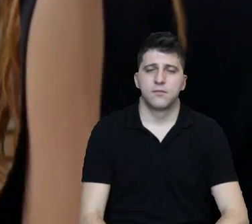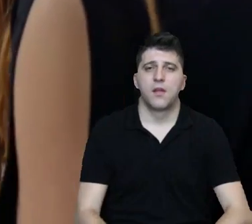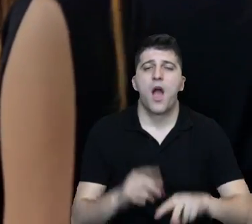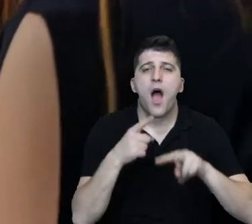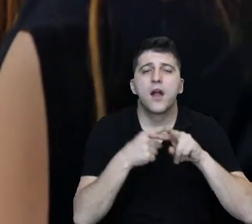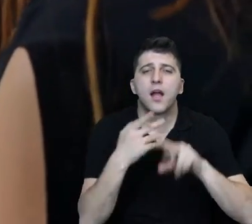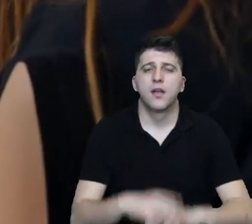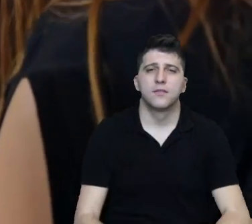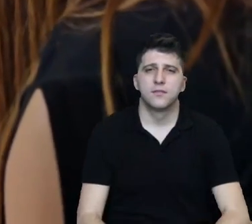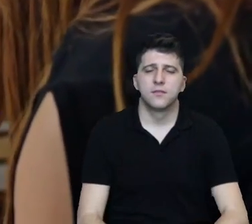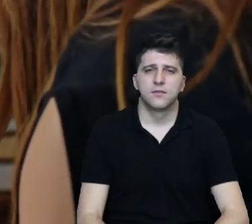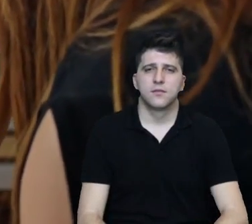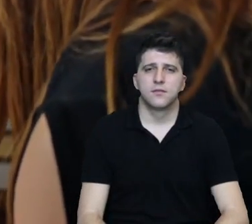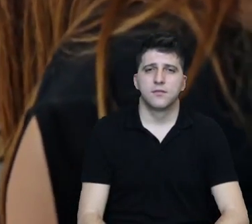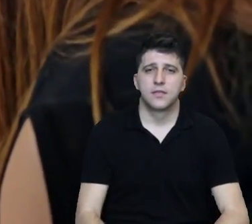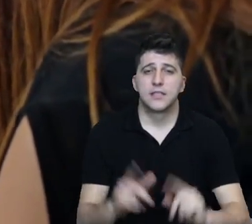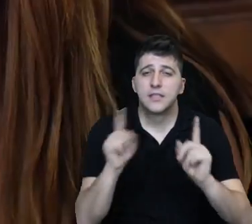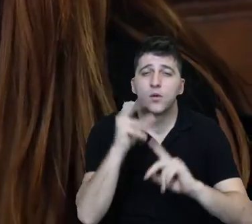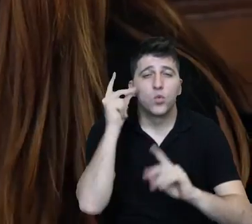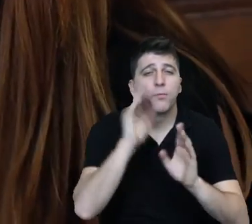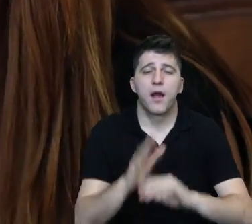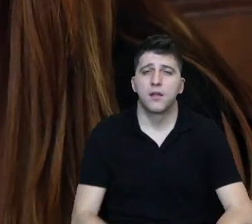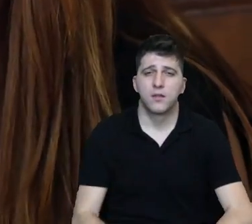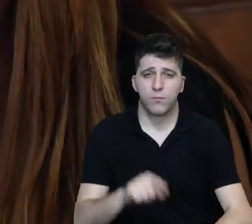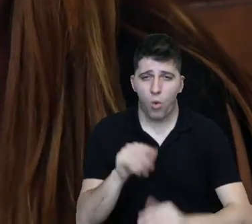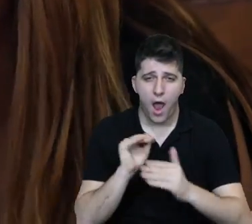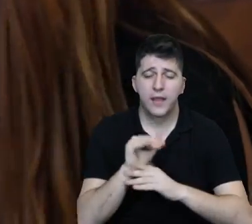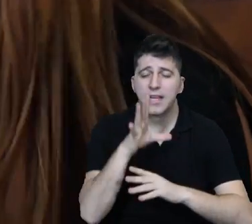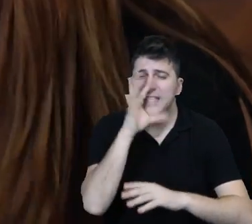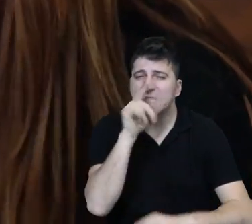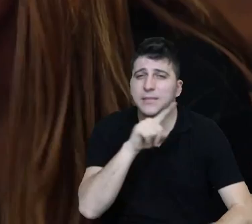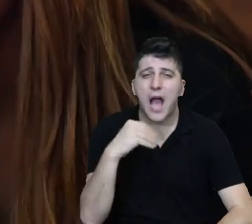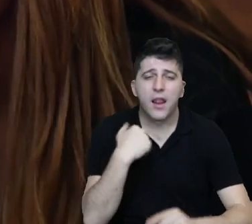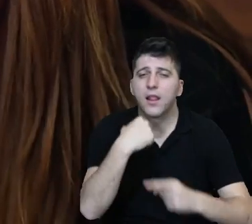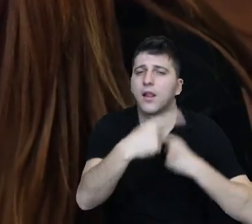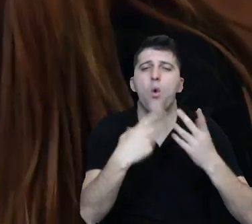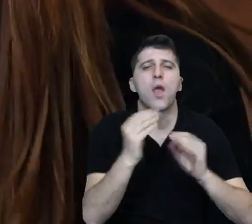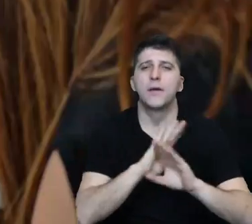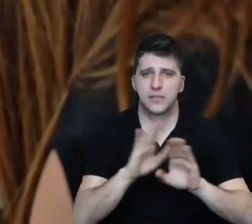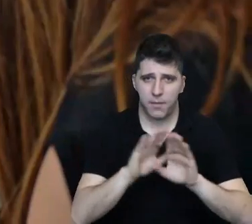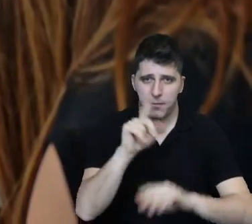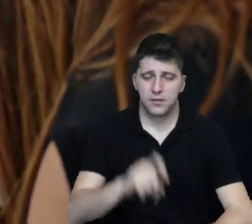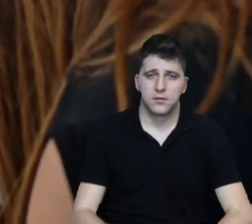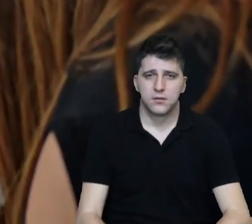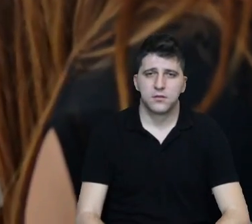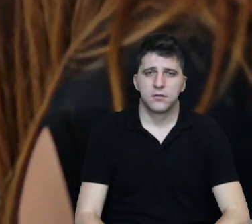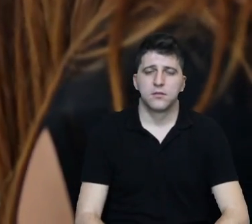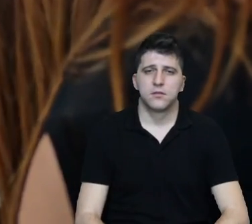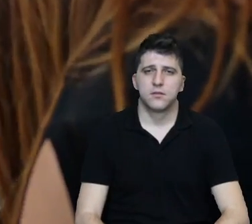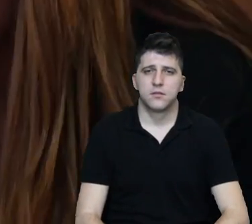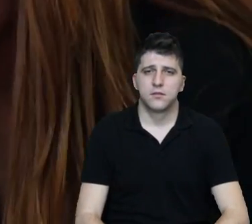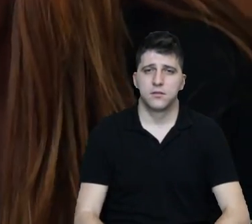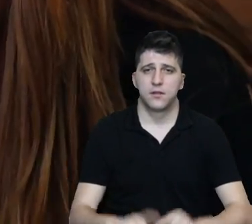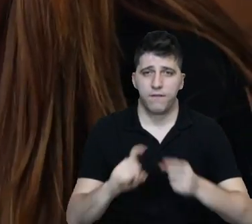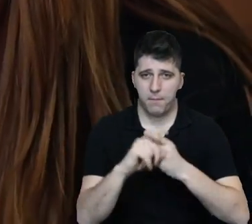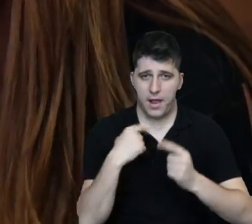Arda, sakın unutma. Bu hayatta hiç kimse annenin yerini alamaz. Tamam mı? Ve